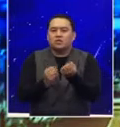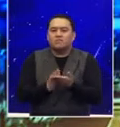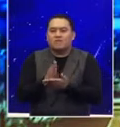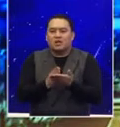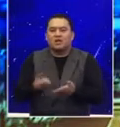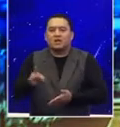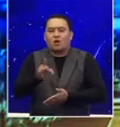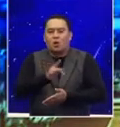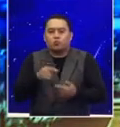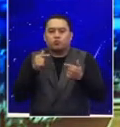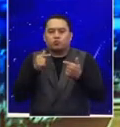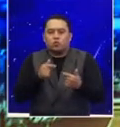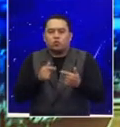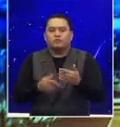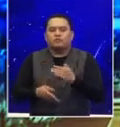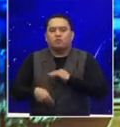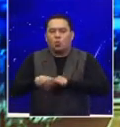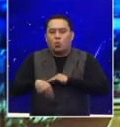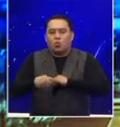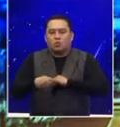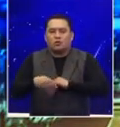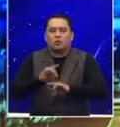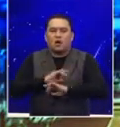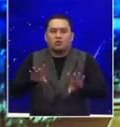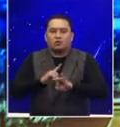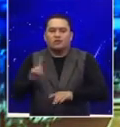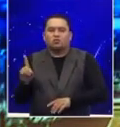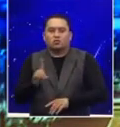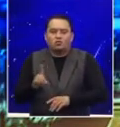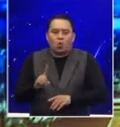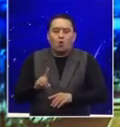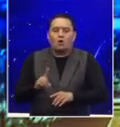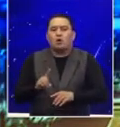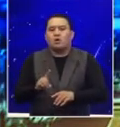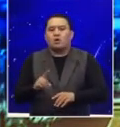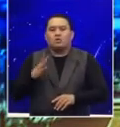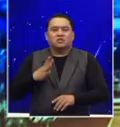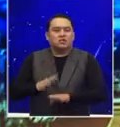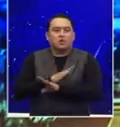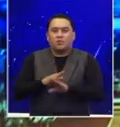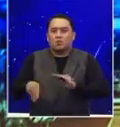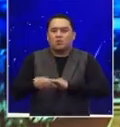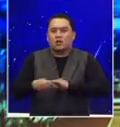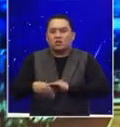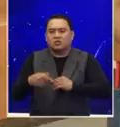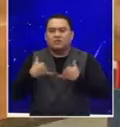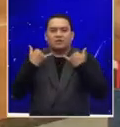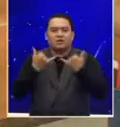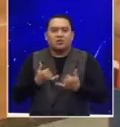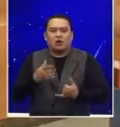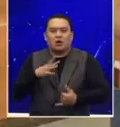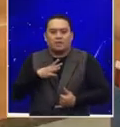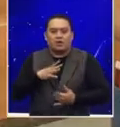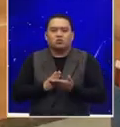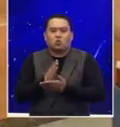ветераны региональной антикоррупционной службы. Среди них Талгат Абдрахманов. Борьбе с коррупцией он посвятил 30 лет своей жизни, сейчас